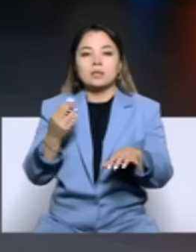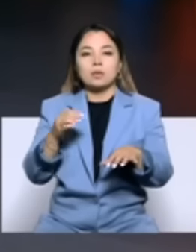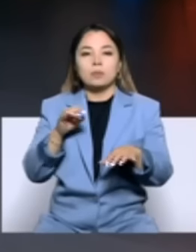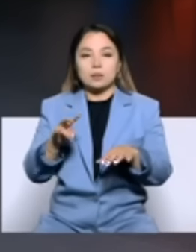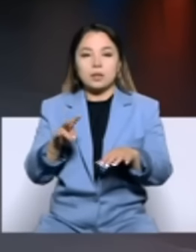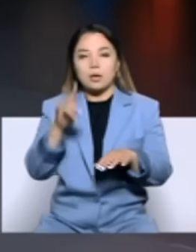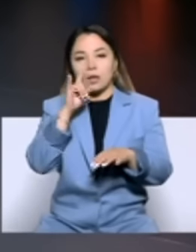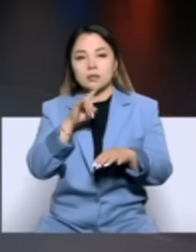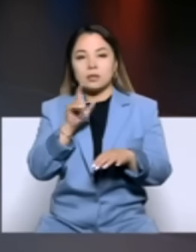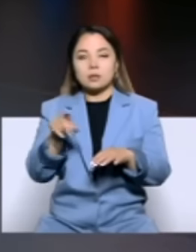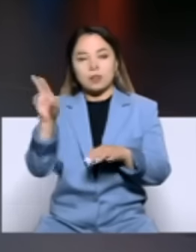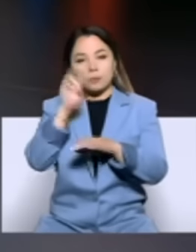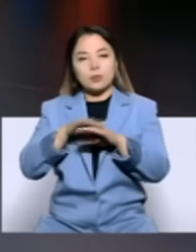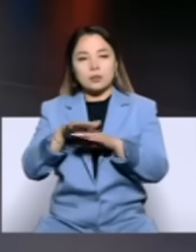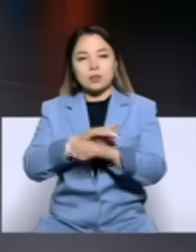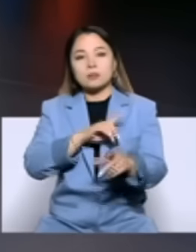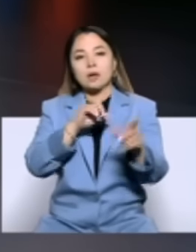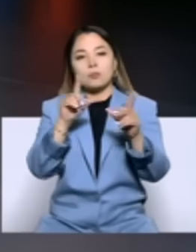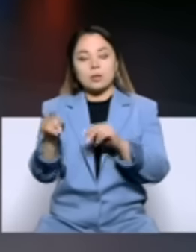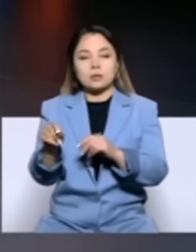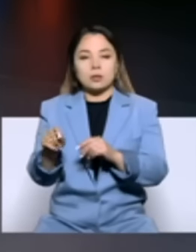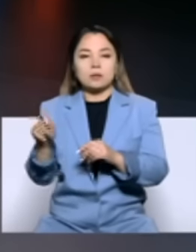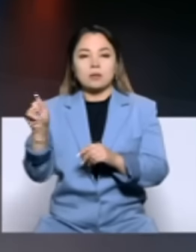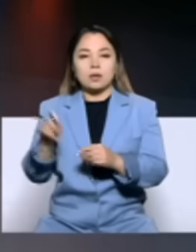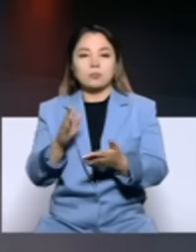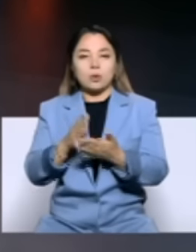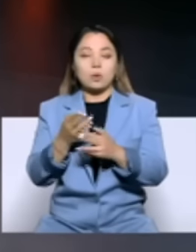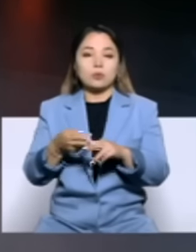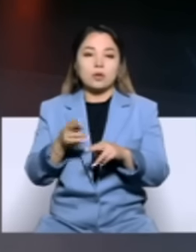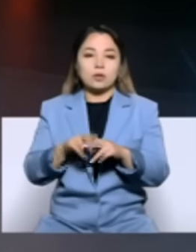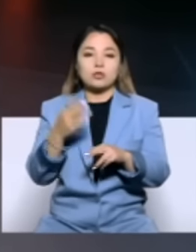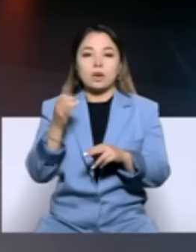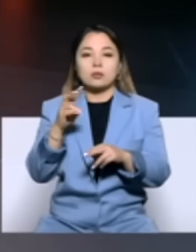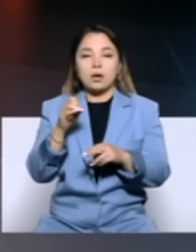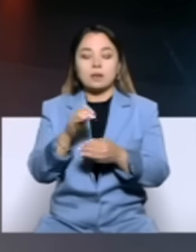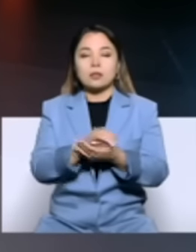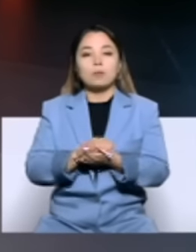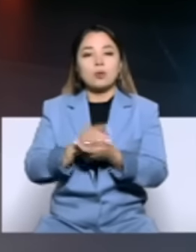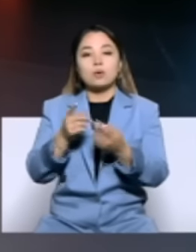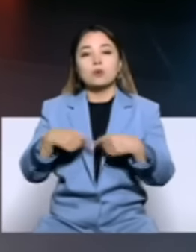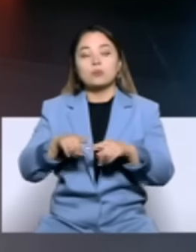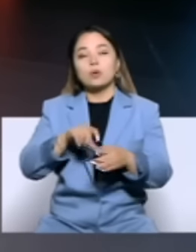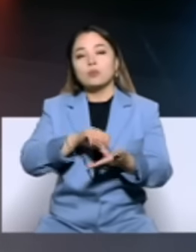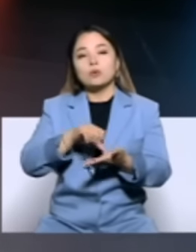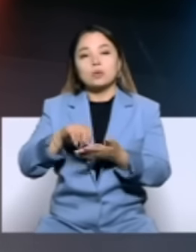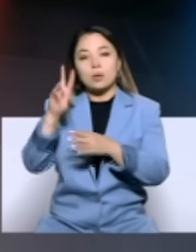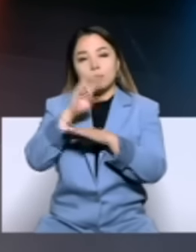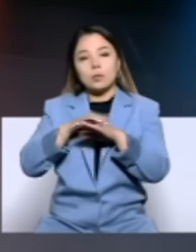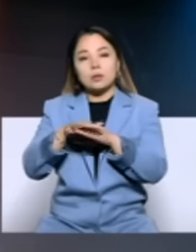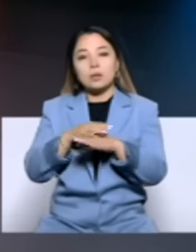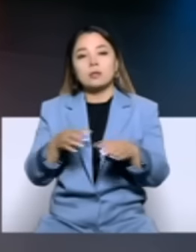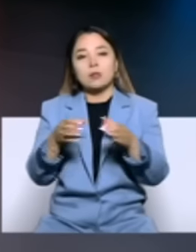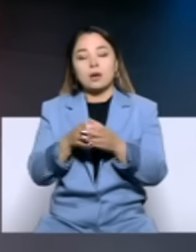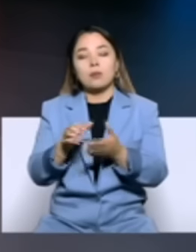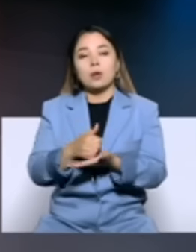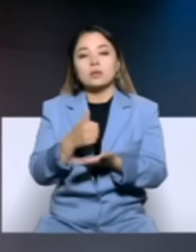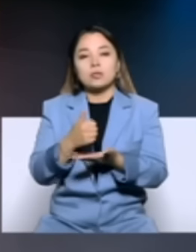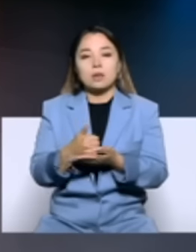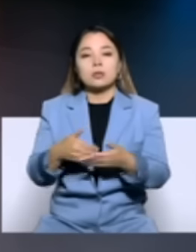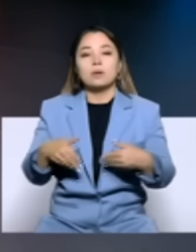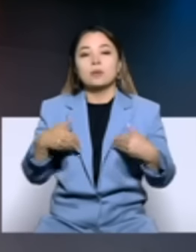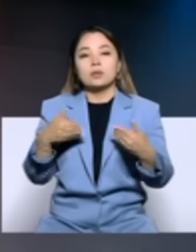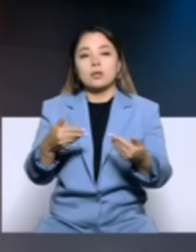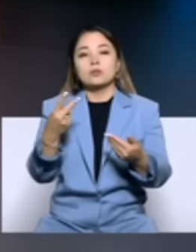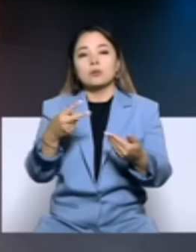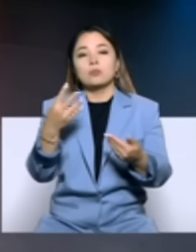Цзиньпин Қазақстанға мемлекеттік сапармен келеді. Сондай-ақ Шанхай ынтымақтастық ұйымына мүше мемлекеттердің басшылары